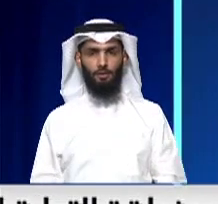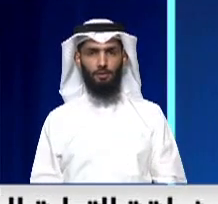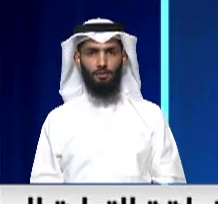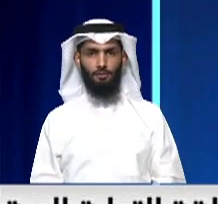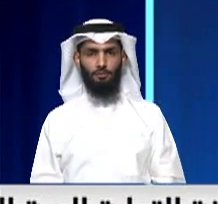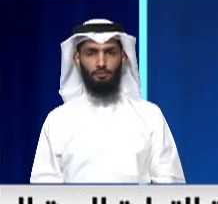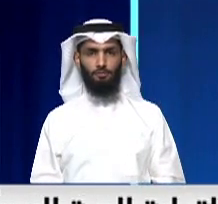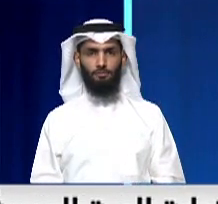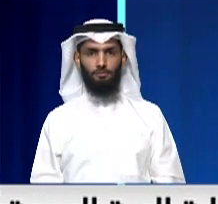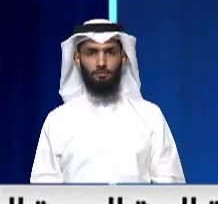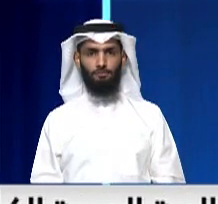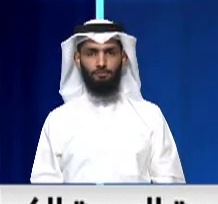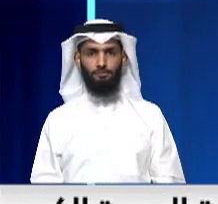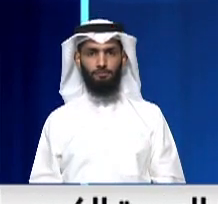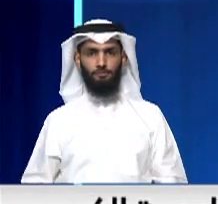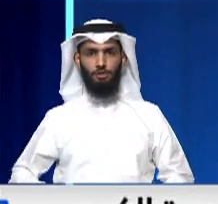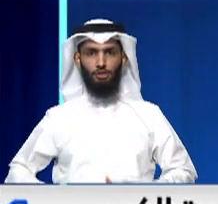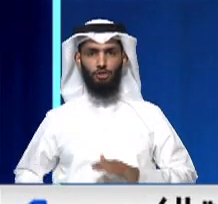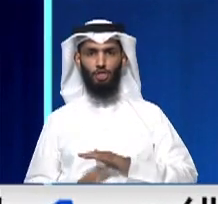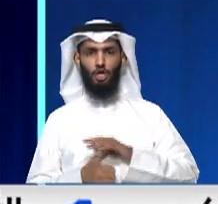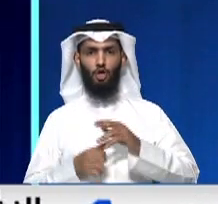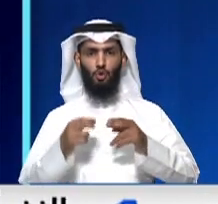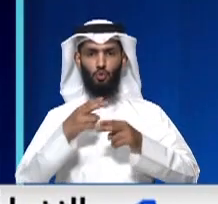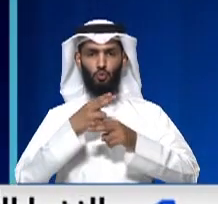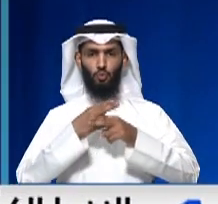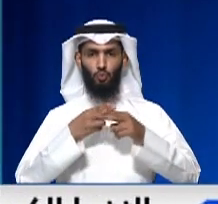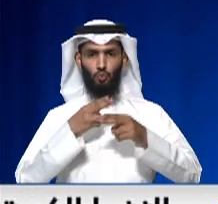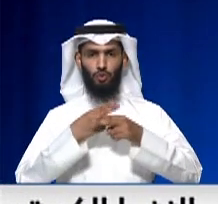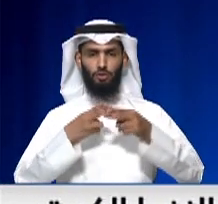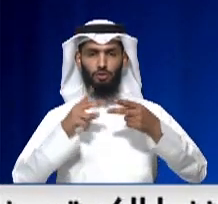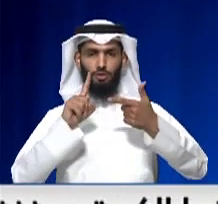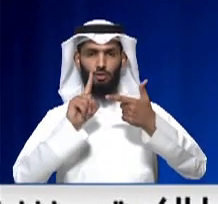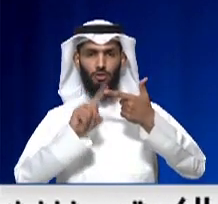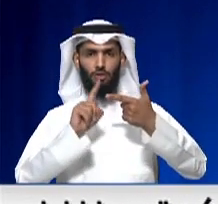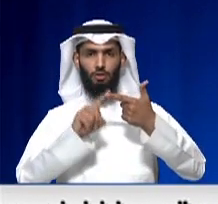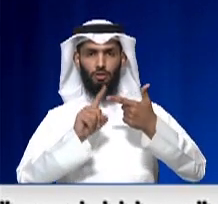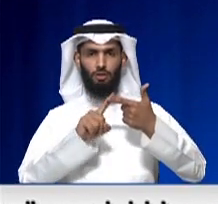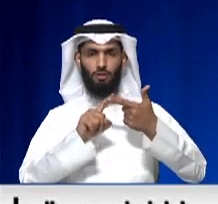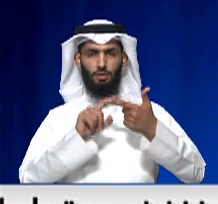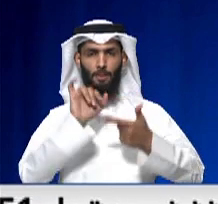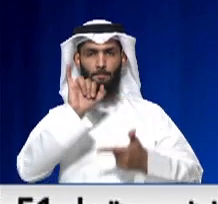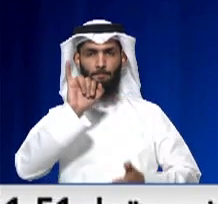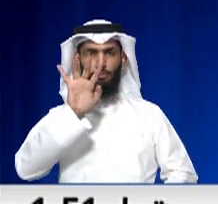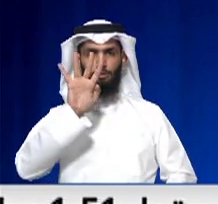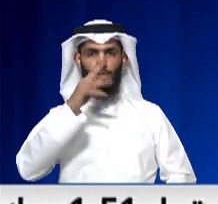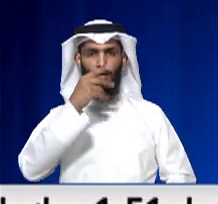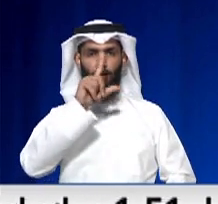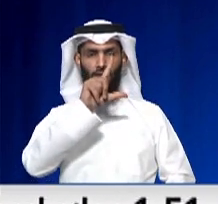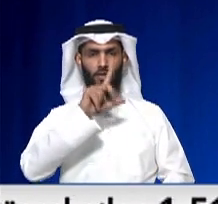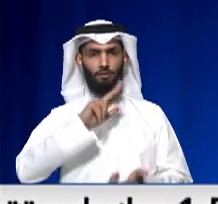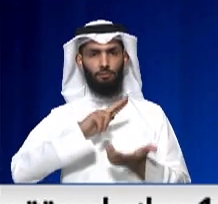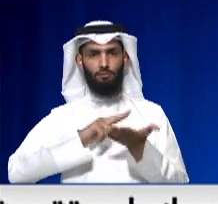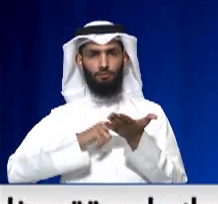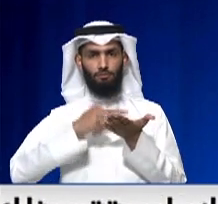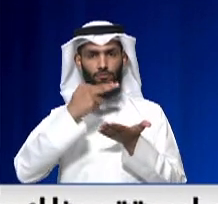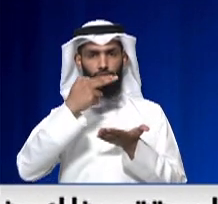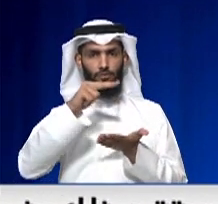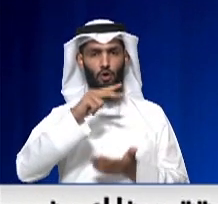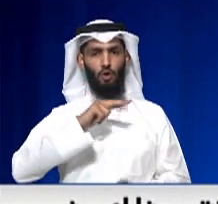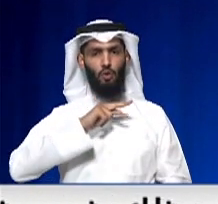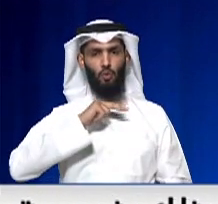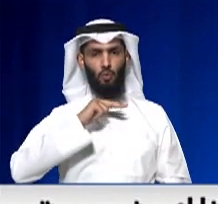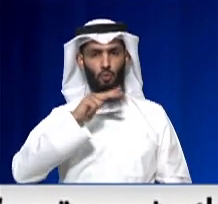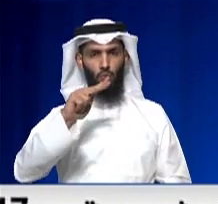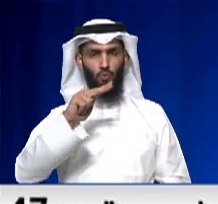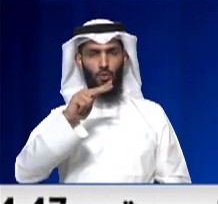الشريفين بعث سمو ولي العهد الشيخ مشعل الاحمد الجابر الصباح حفظه الله ببقيه تهنئه الى اخيه صاحب